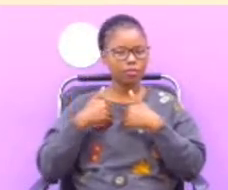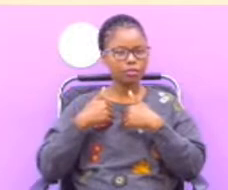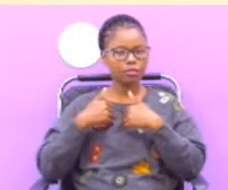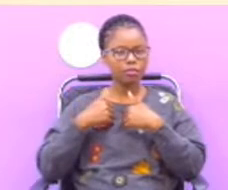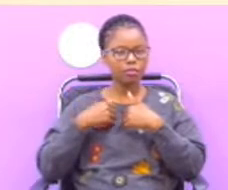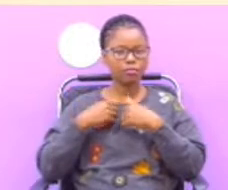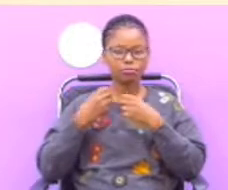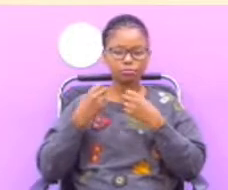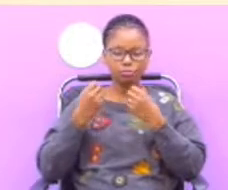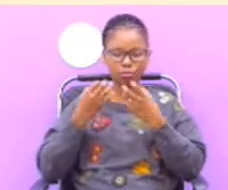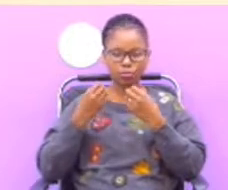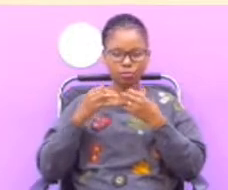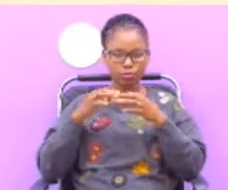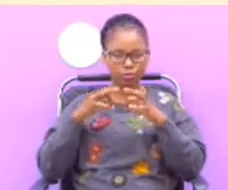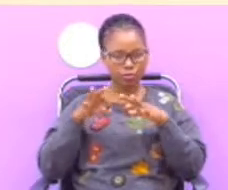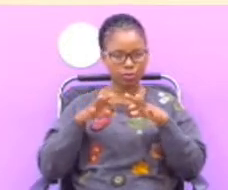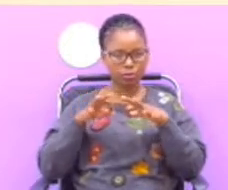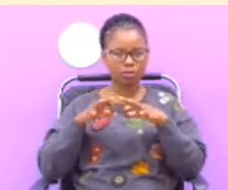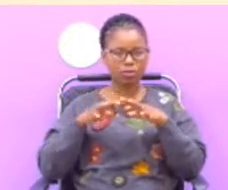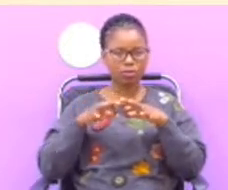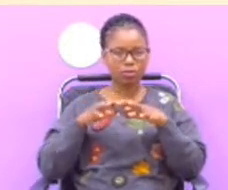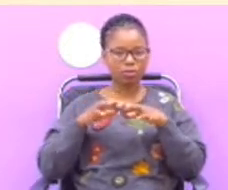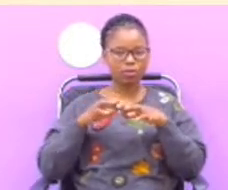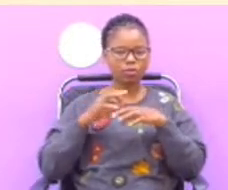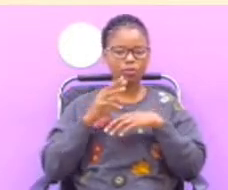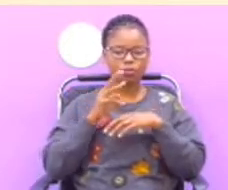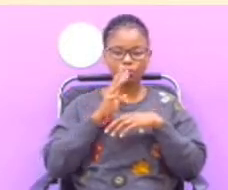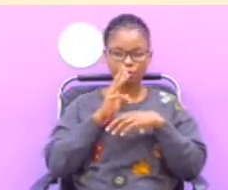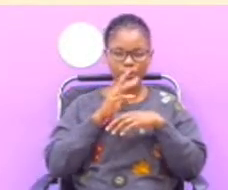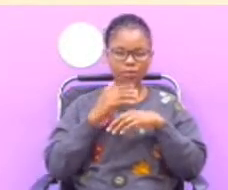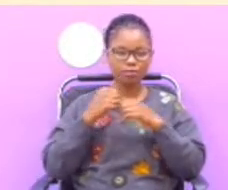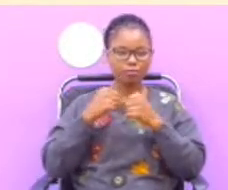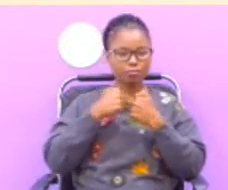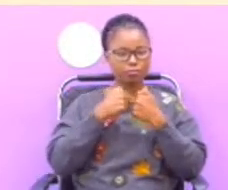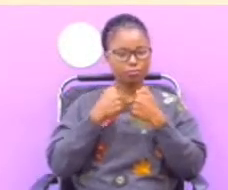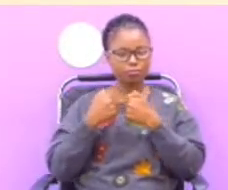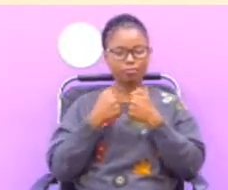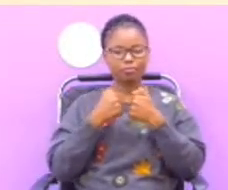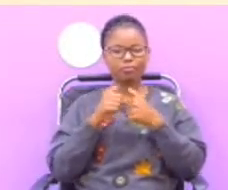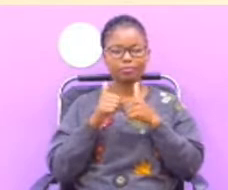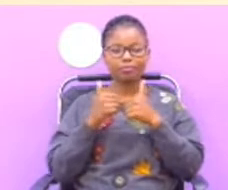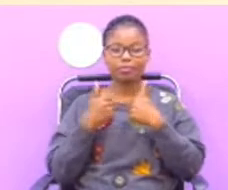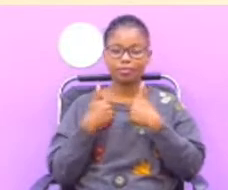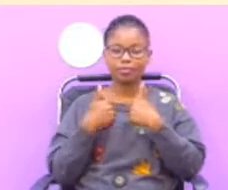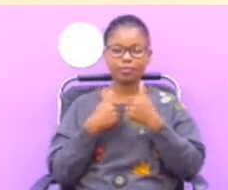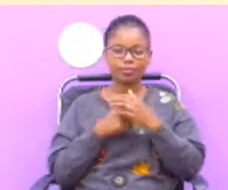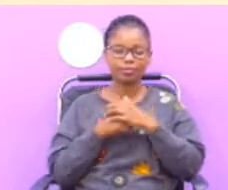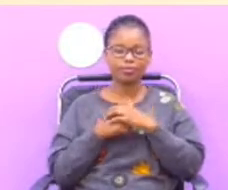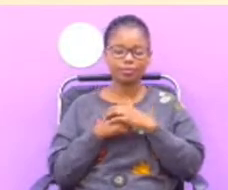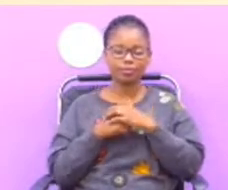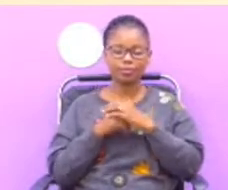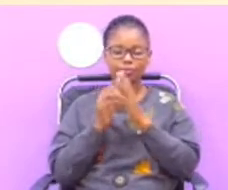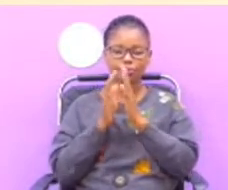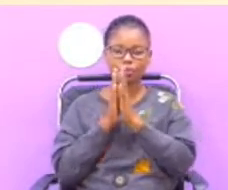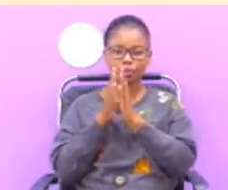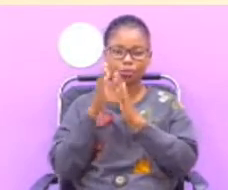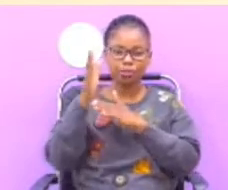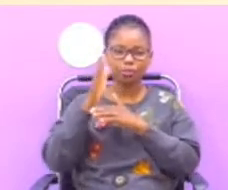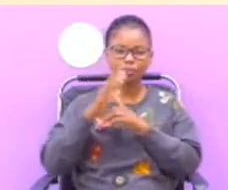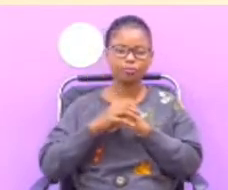eri magatutaririe cia maini na challenges iria mageragira thiini wacio bwana asifiwe